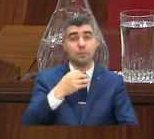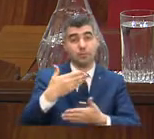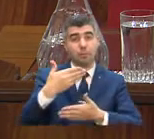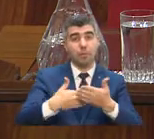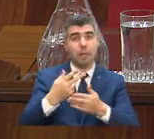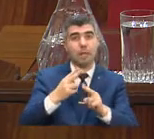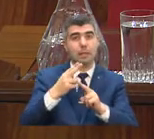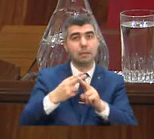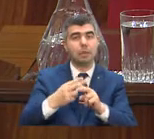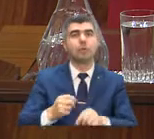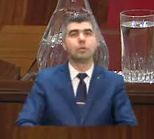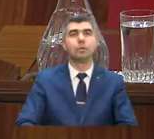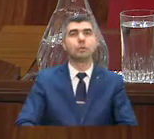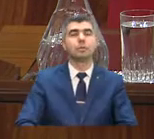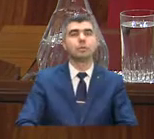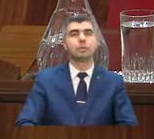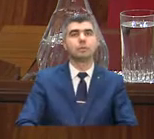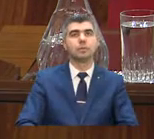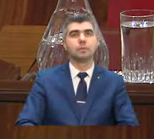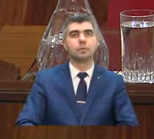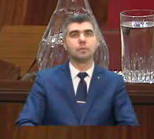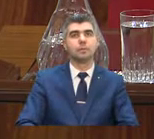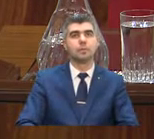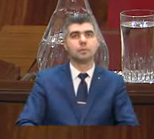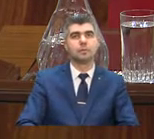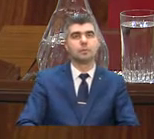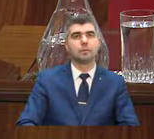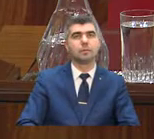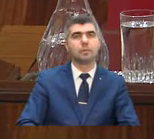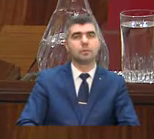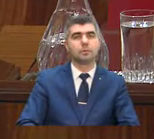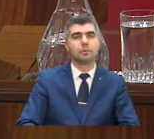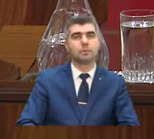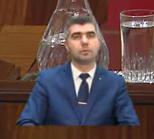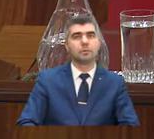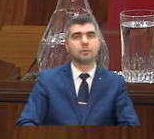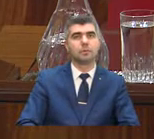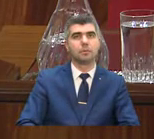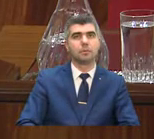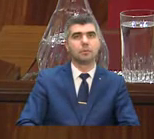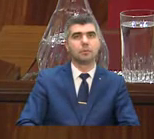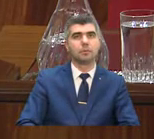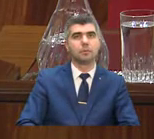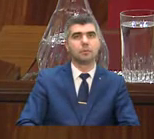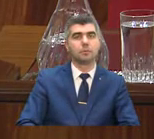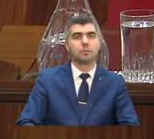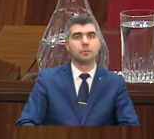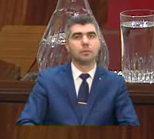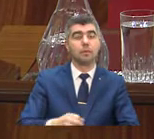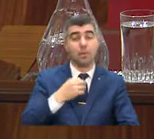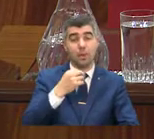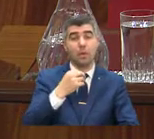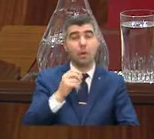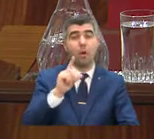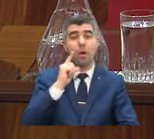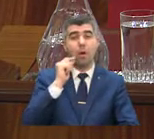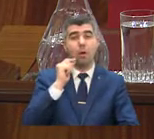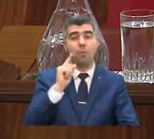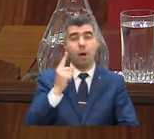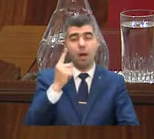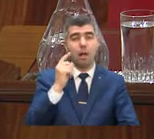من السادة النواب: أولاً عبد العزيز الشهب، جلستي 14 و16